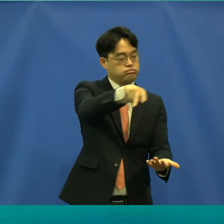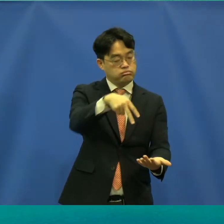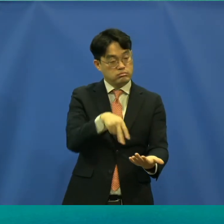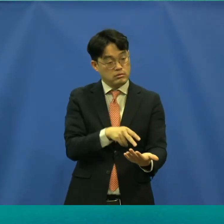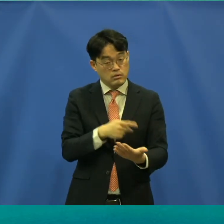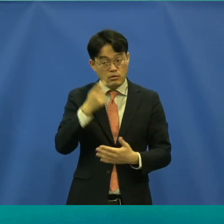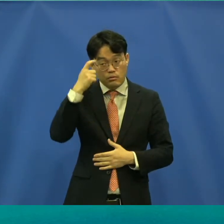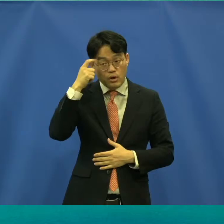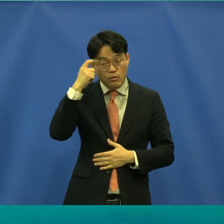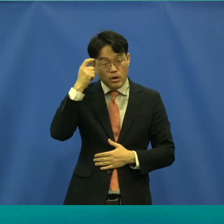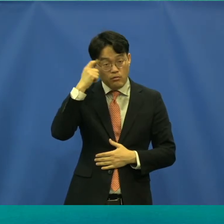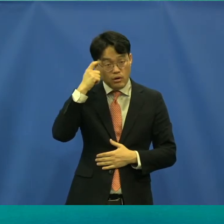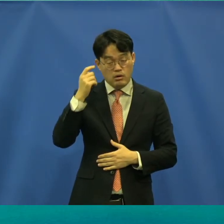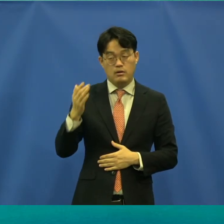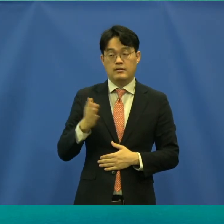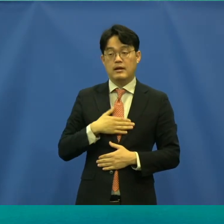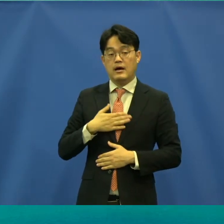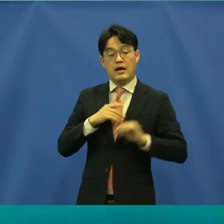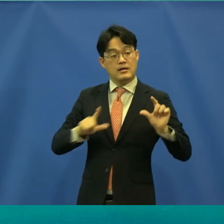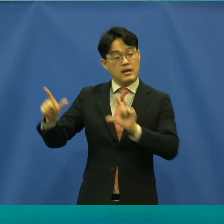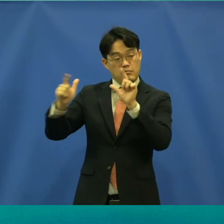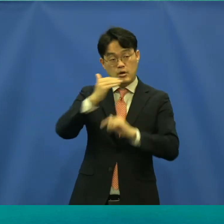줄 말씀이 없으니까.